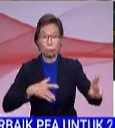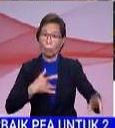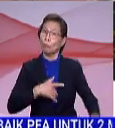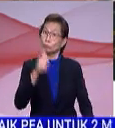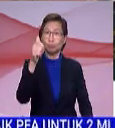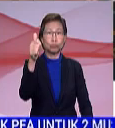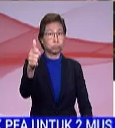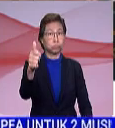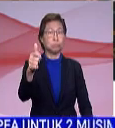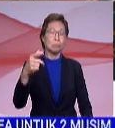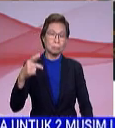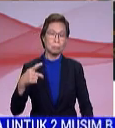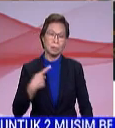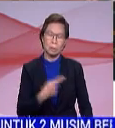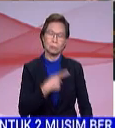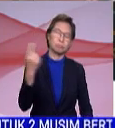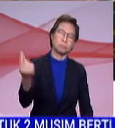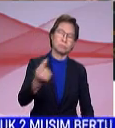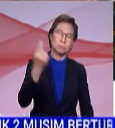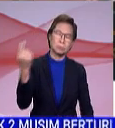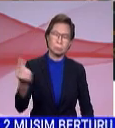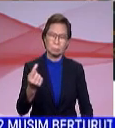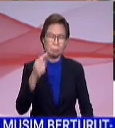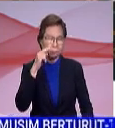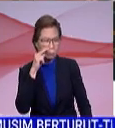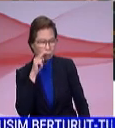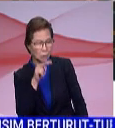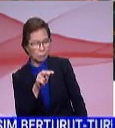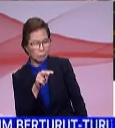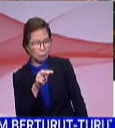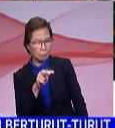baik dan kita sentiasa melihat